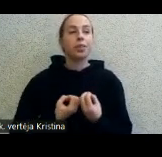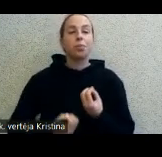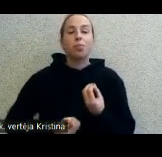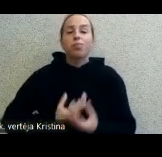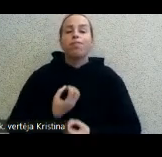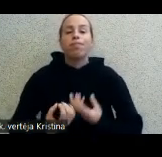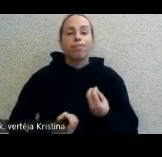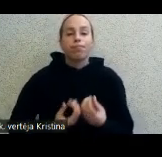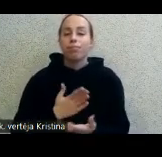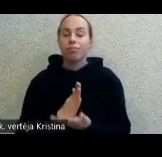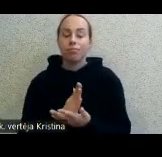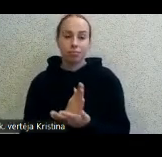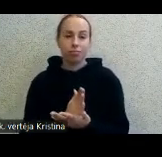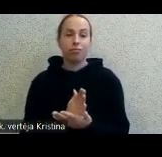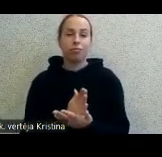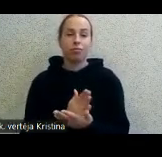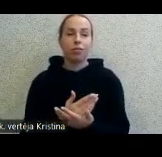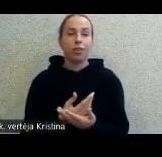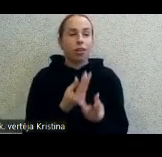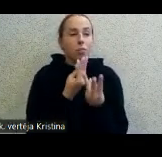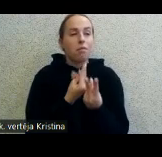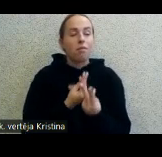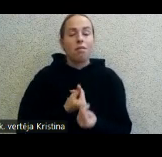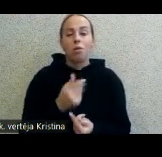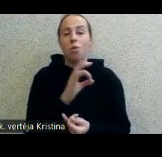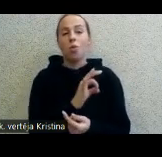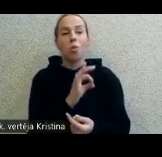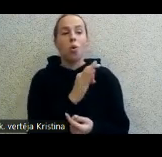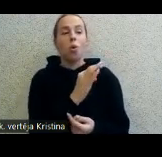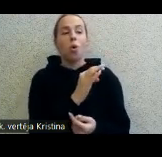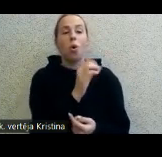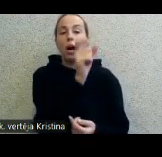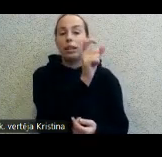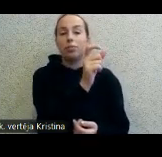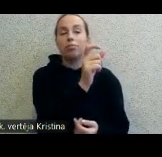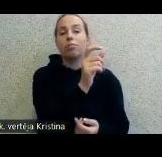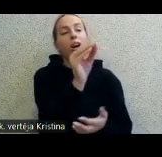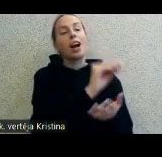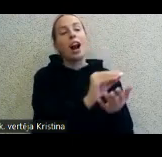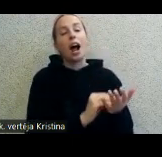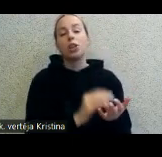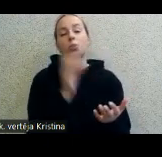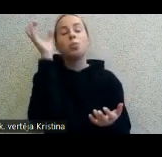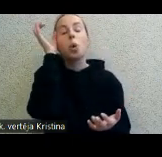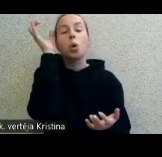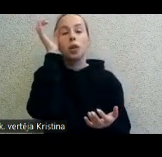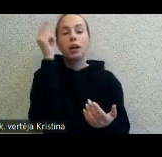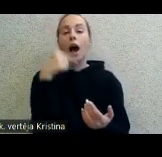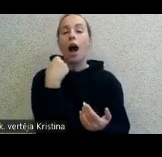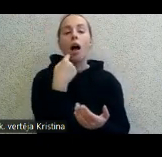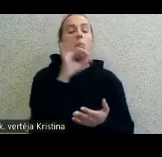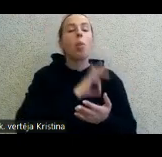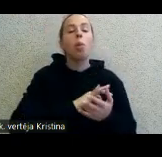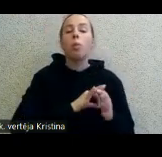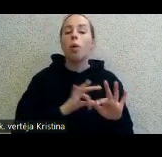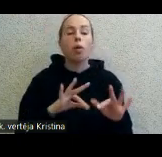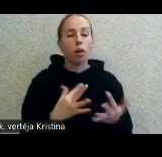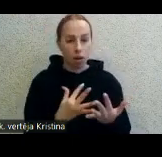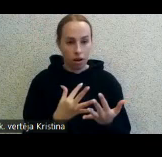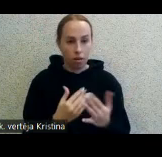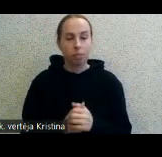dėl unikalaus to protingo rašytojo rašymo būdo bei kalbos panaudojimo būdo. Tai aš